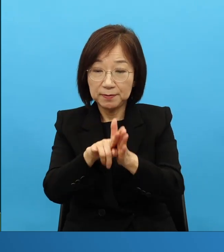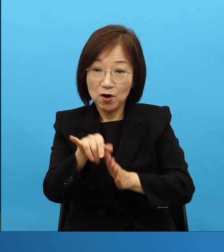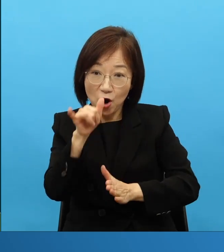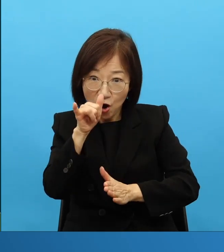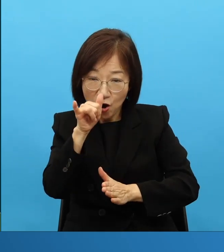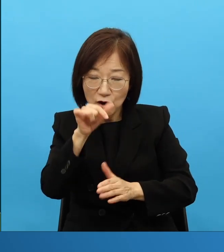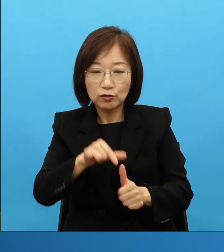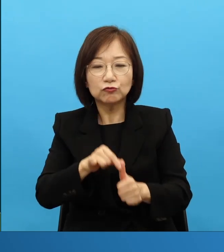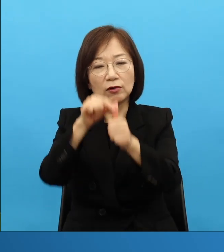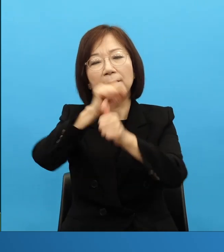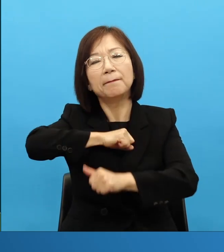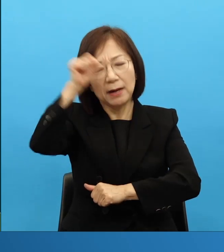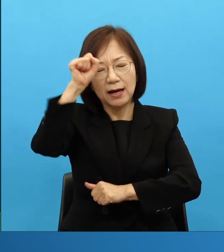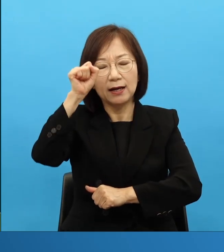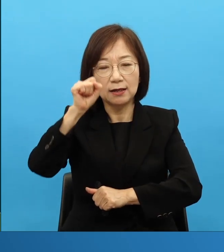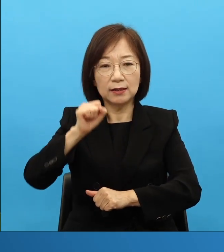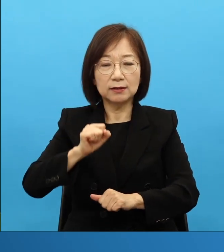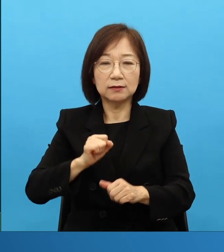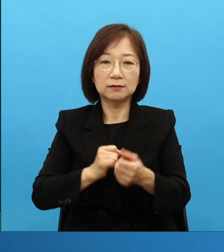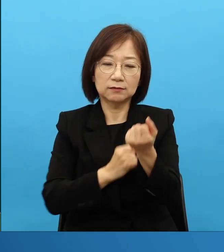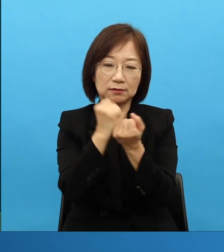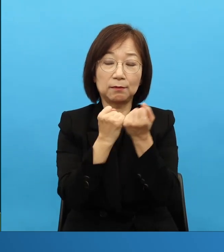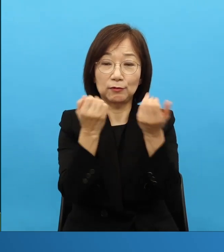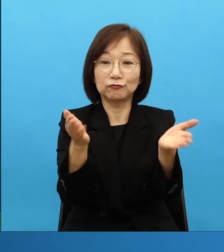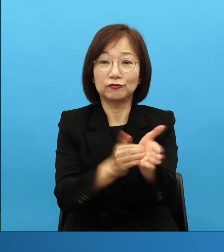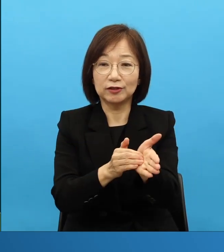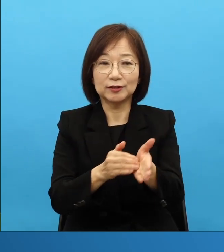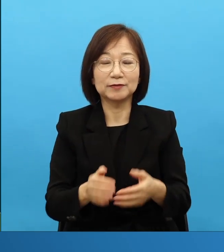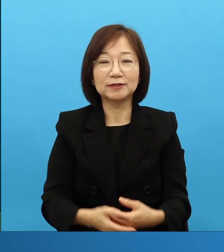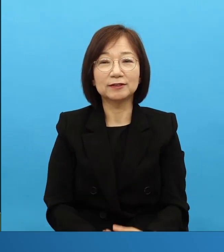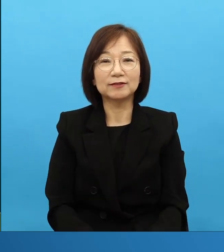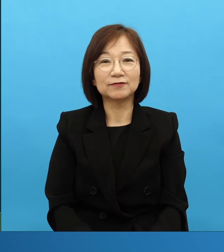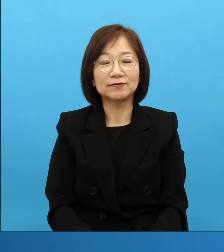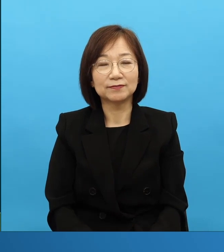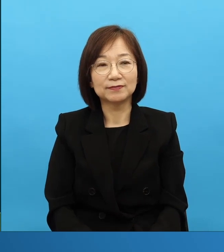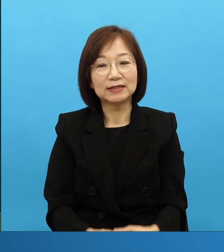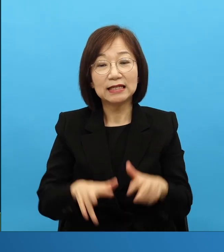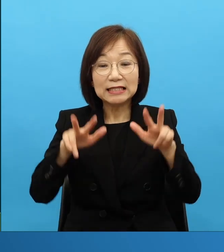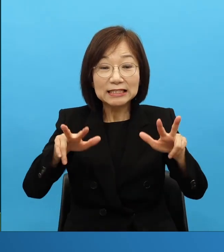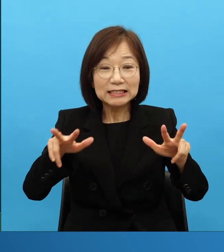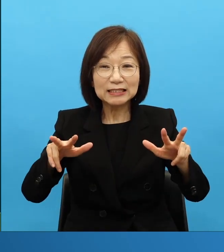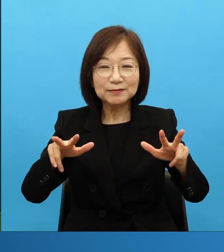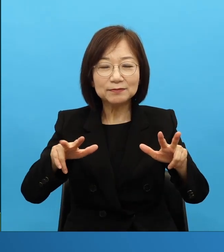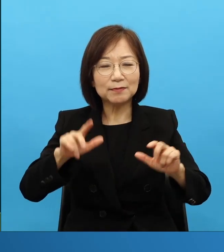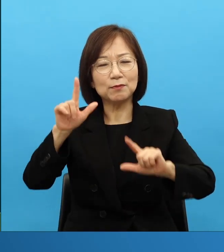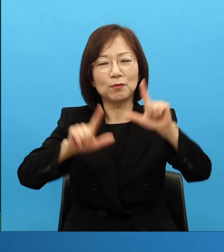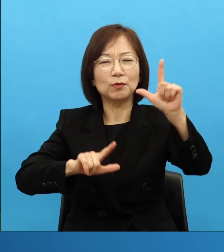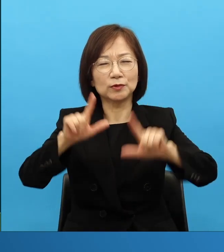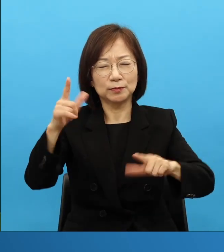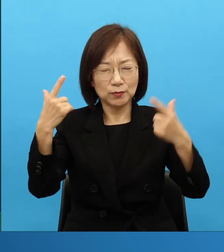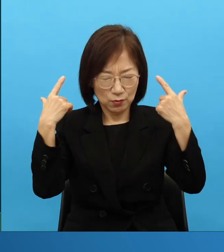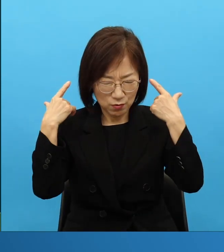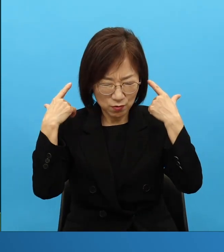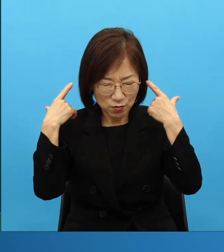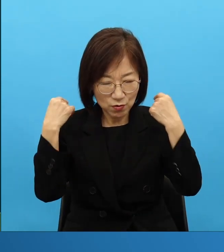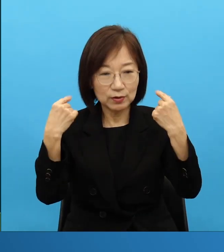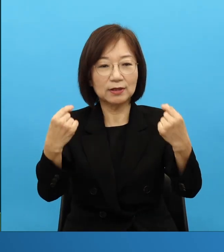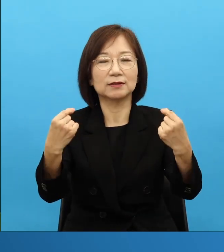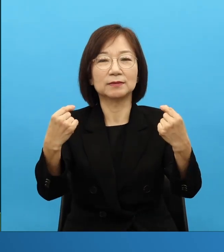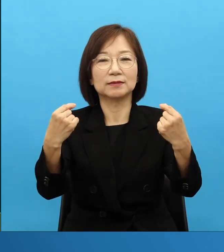uncircumcised are saved by faith. 아무런 관심이 없습니까? 지금 똑같습니다. And people are not concerned with 전 this.